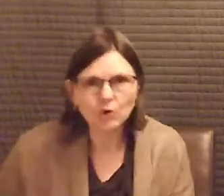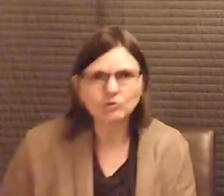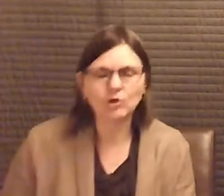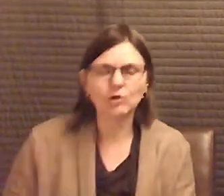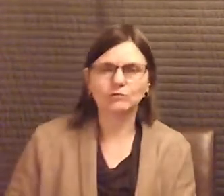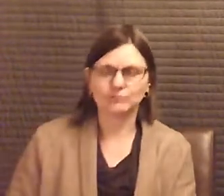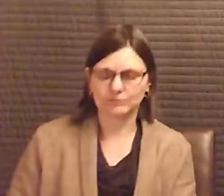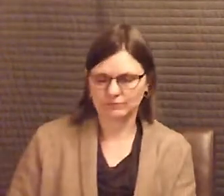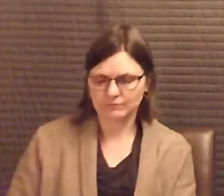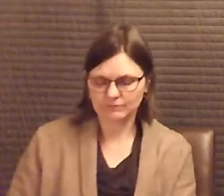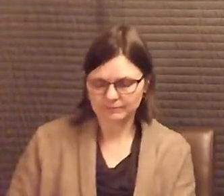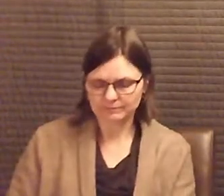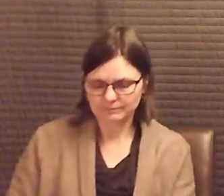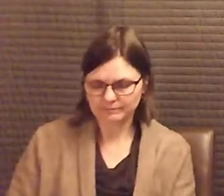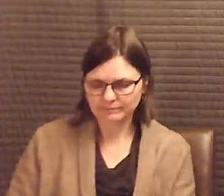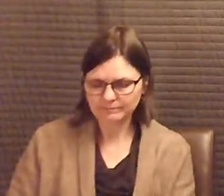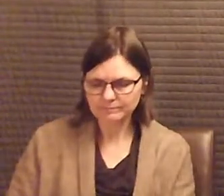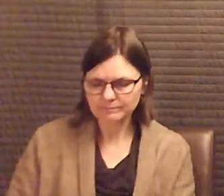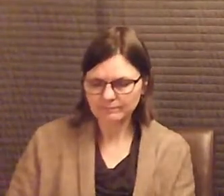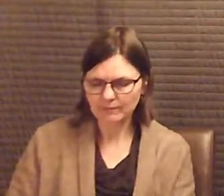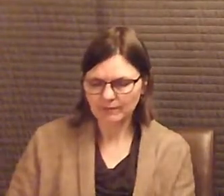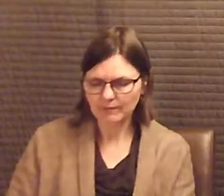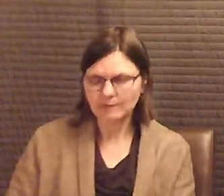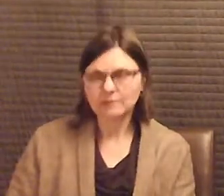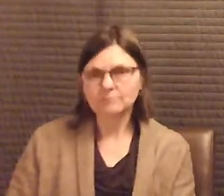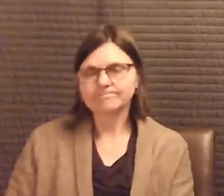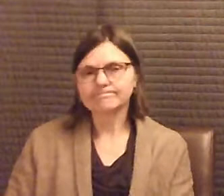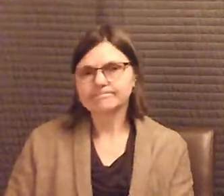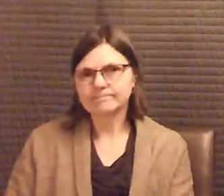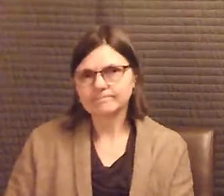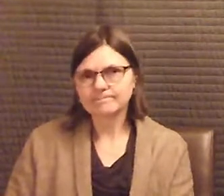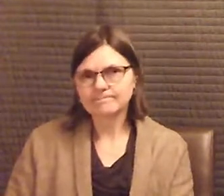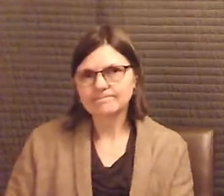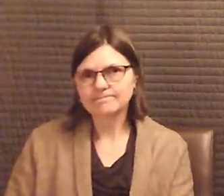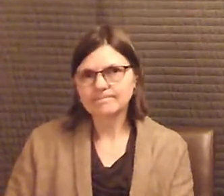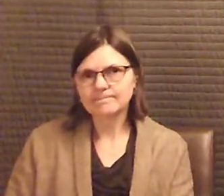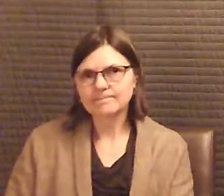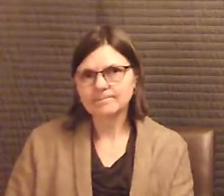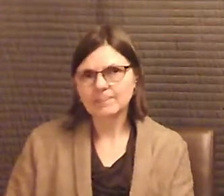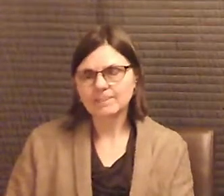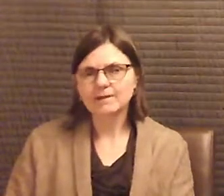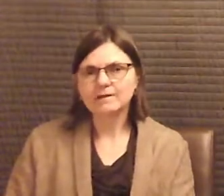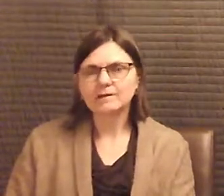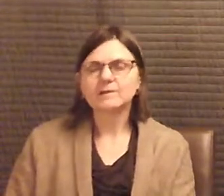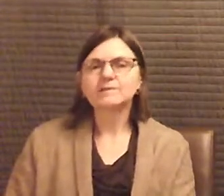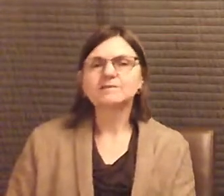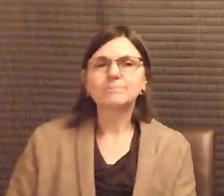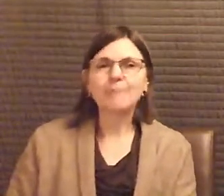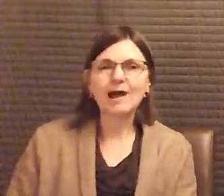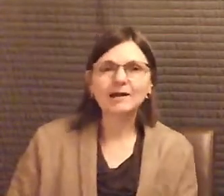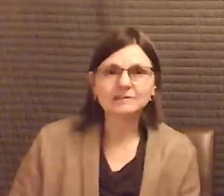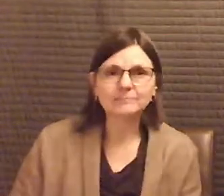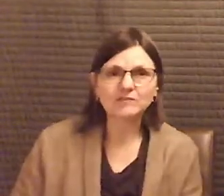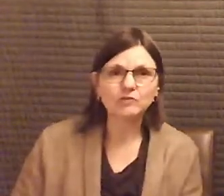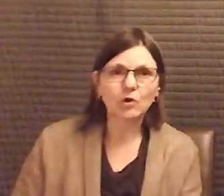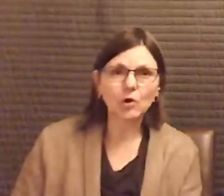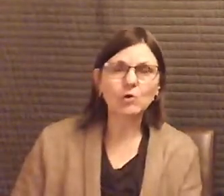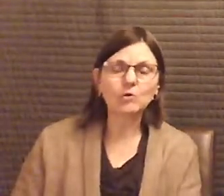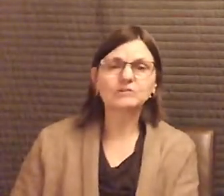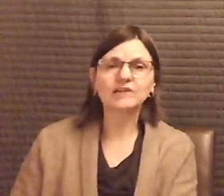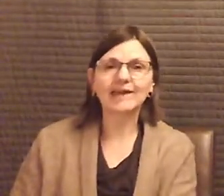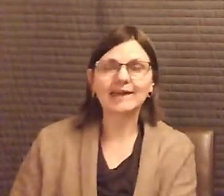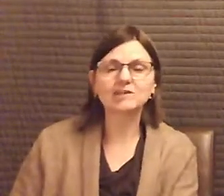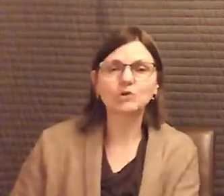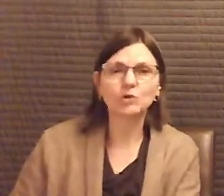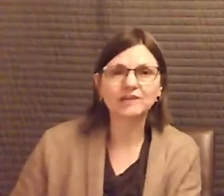ongeloof it makes meant to reject oosterdel zoek ontzette hem dat maakt dat mensen ook